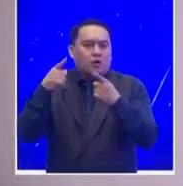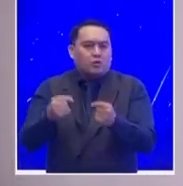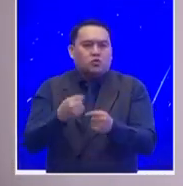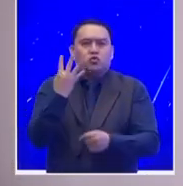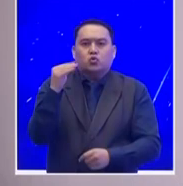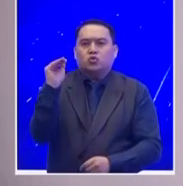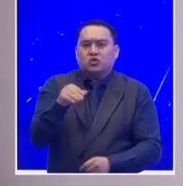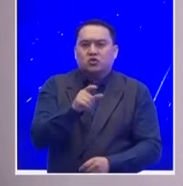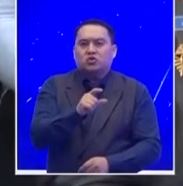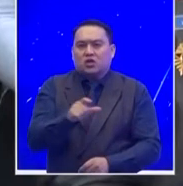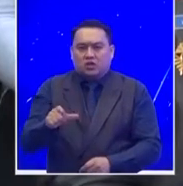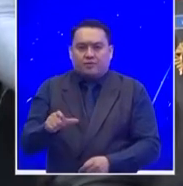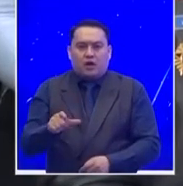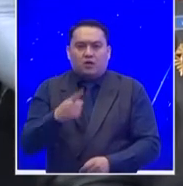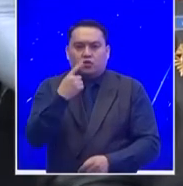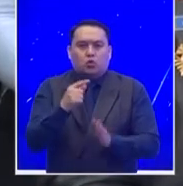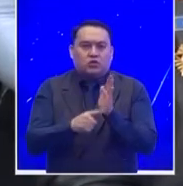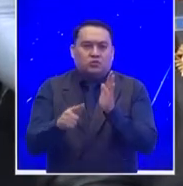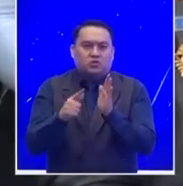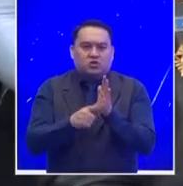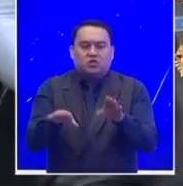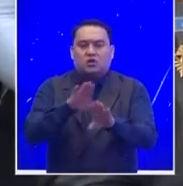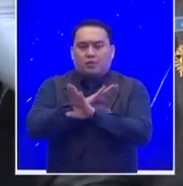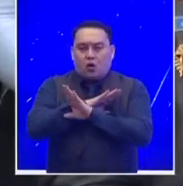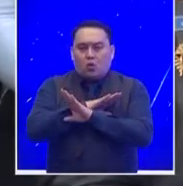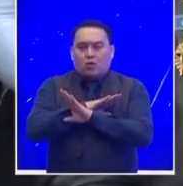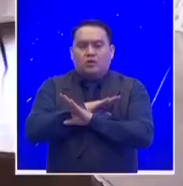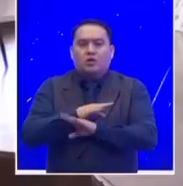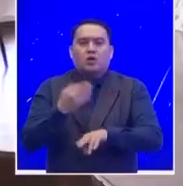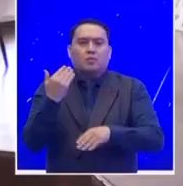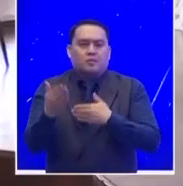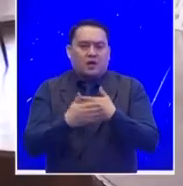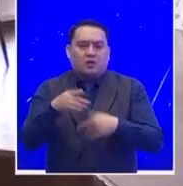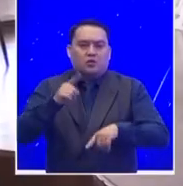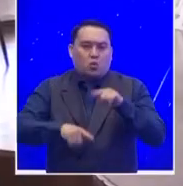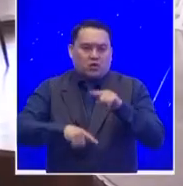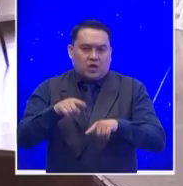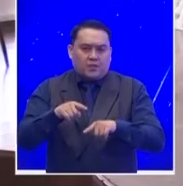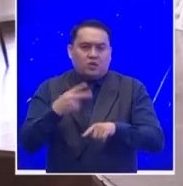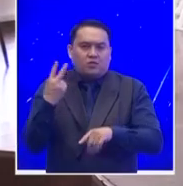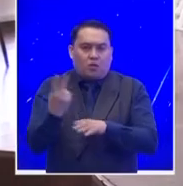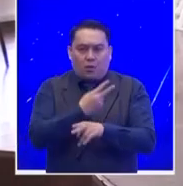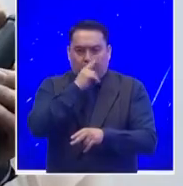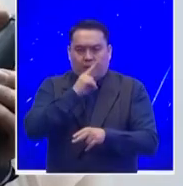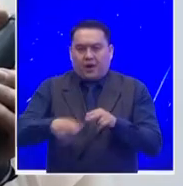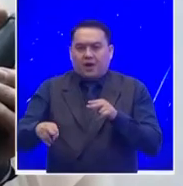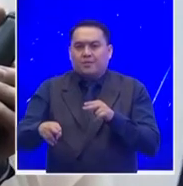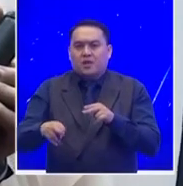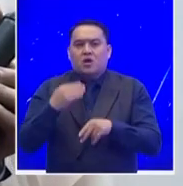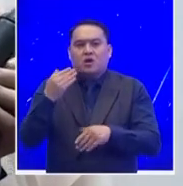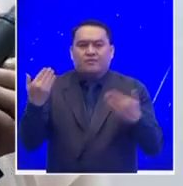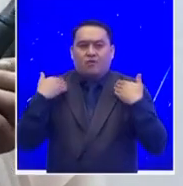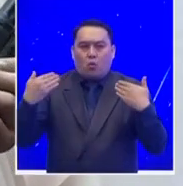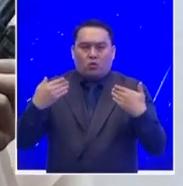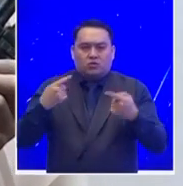около 4000 солдат. 173 из них погибли, исполняя свой долг перед Отечеством. Двое пропали без вести. Их мужество